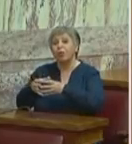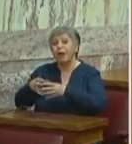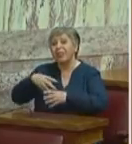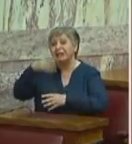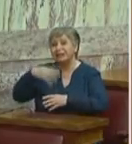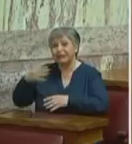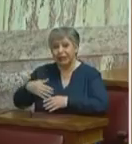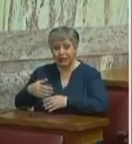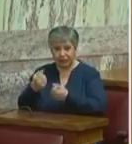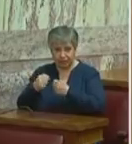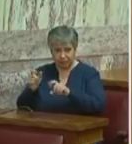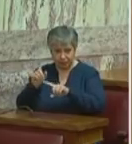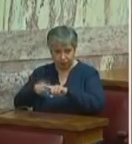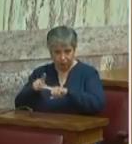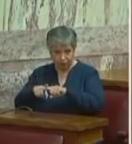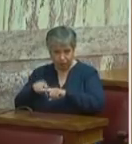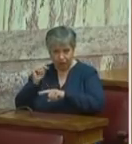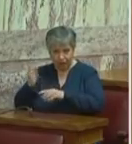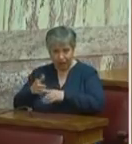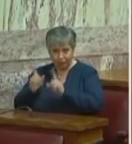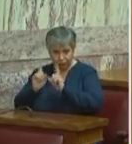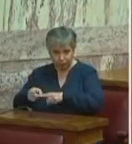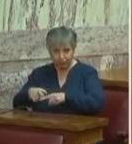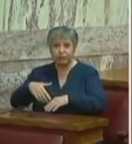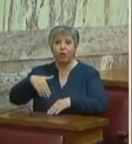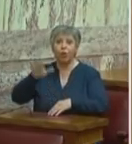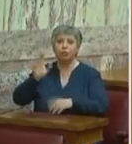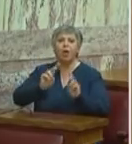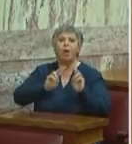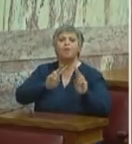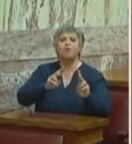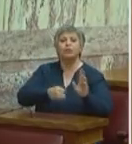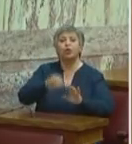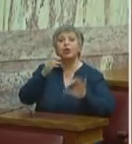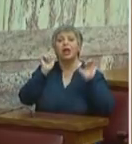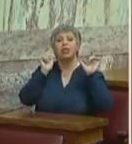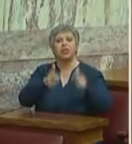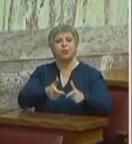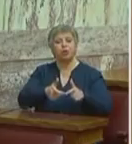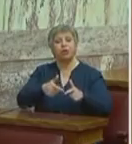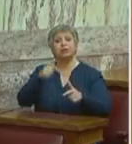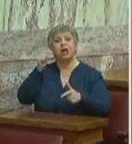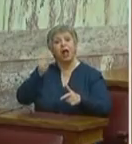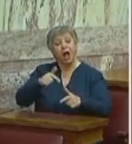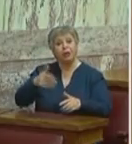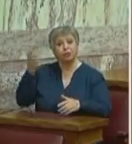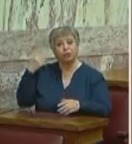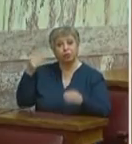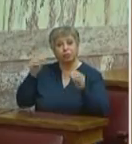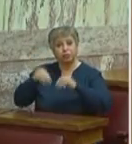άλλη κοινοβουλευτική πλειοψηφία, ΠΑΣΟΚ και Νέας Δημοκρατίας. Και είχε συντάξει και είχε ψηφίσει. Τι έλεγε τότε,